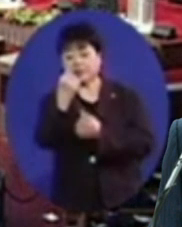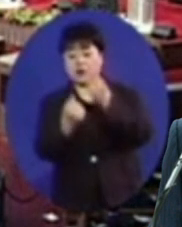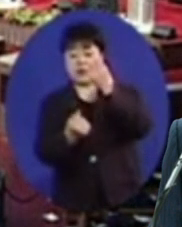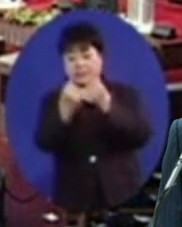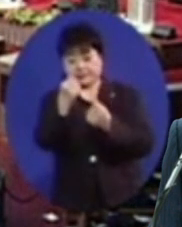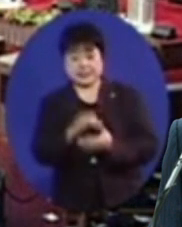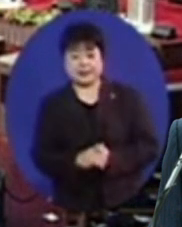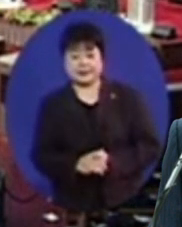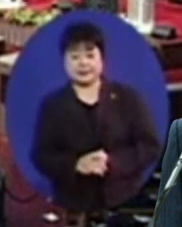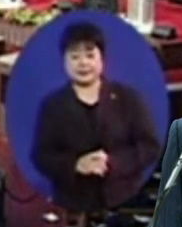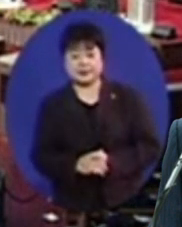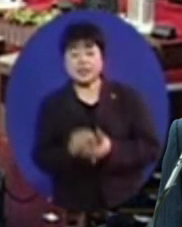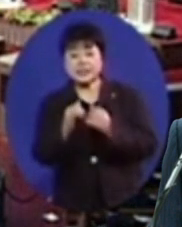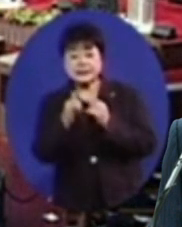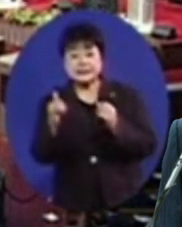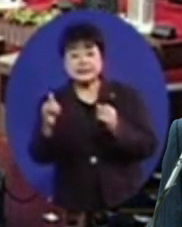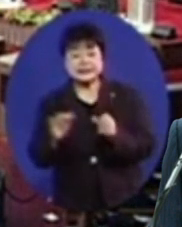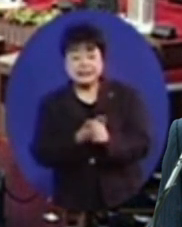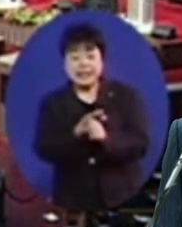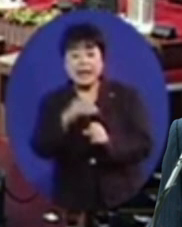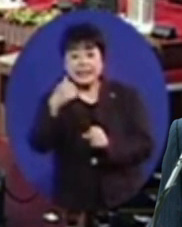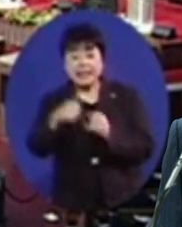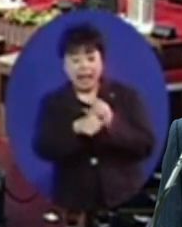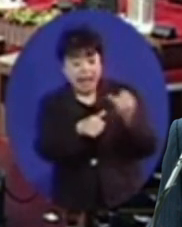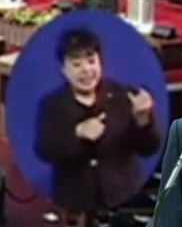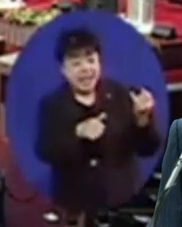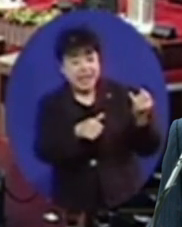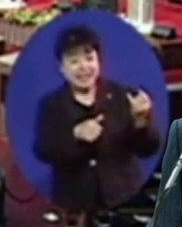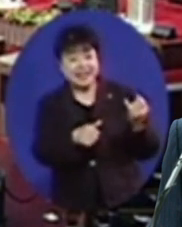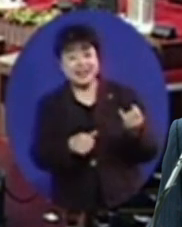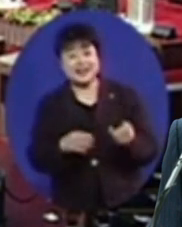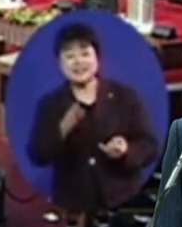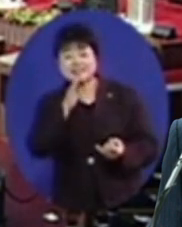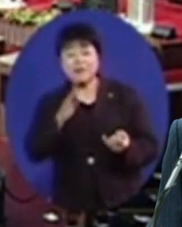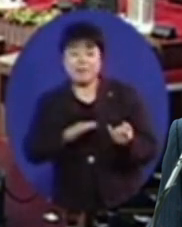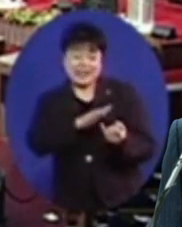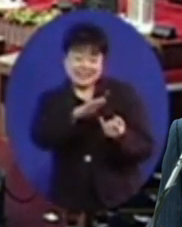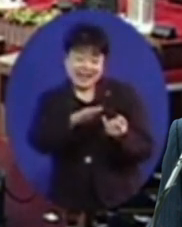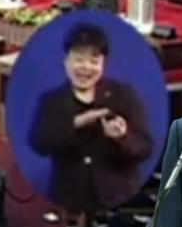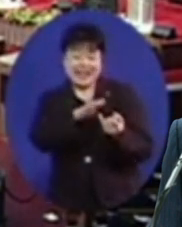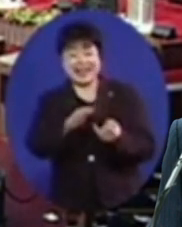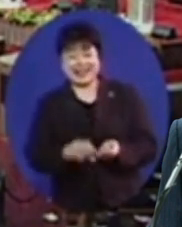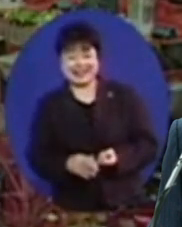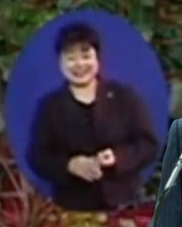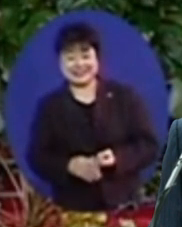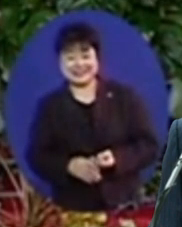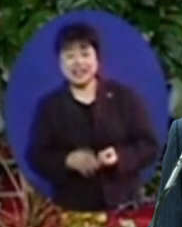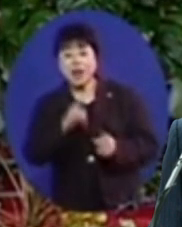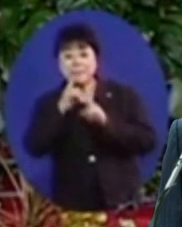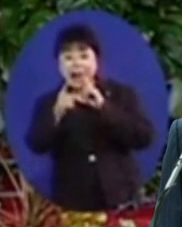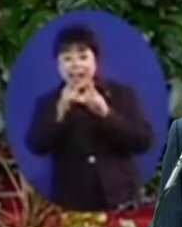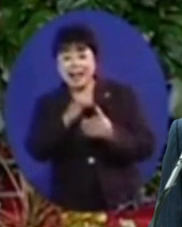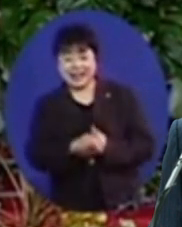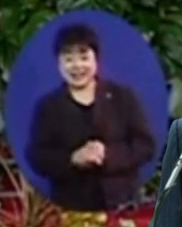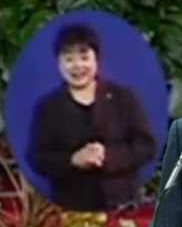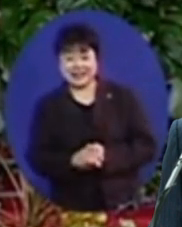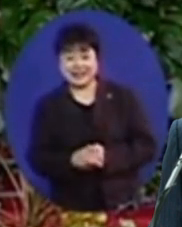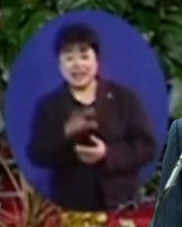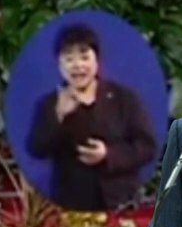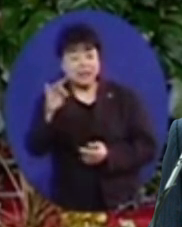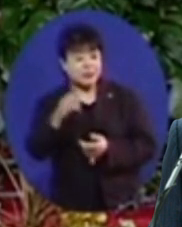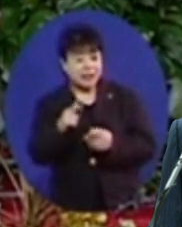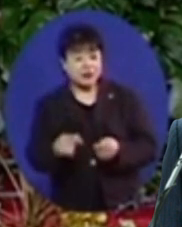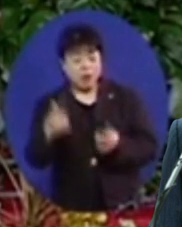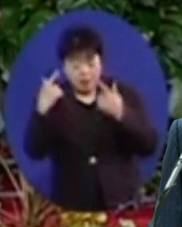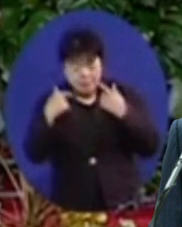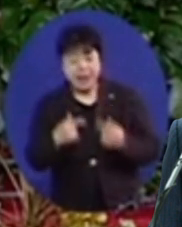설명했습니다. 사랑하는 아내에게 내가 당신을 정말 사랑합니다 이 말을 가끔 하는 것이 아니라